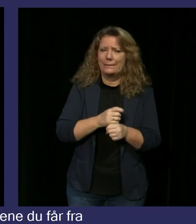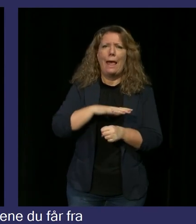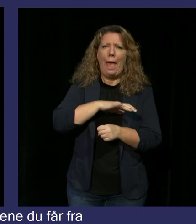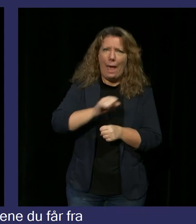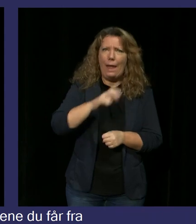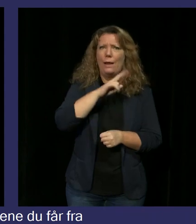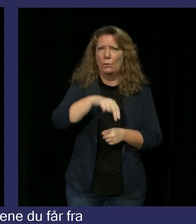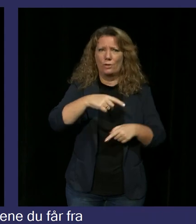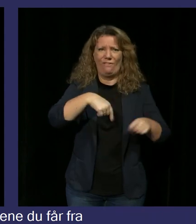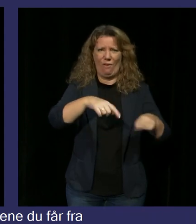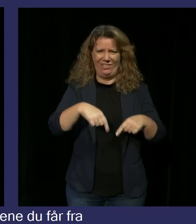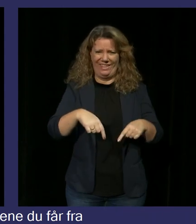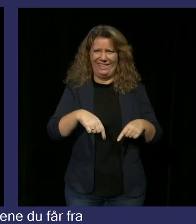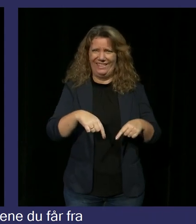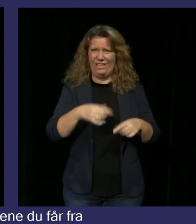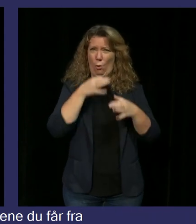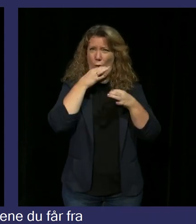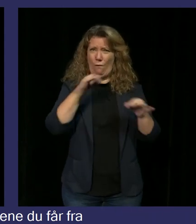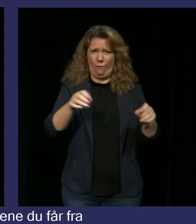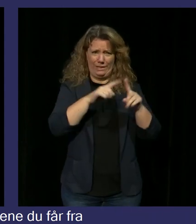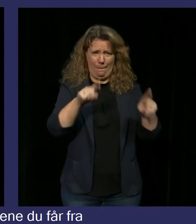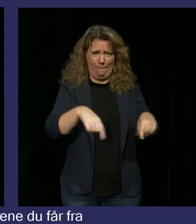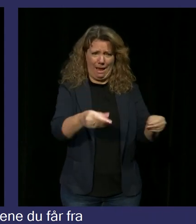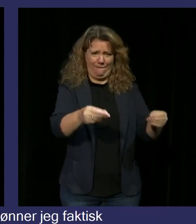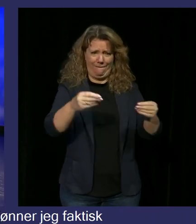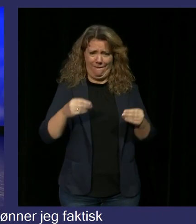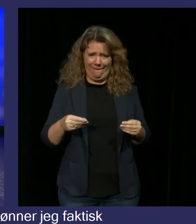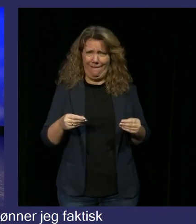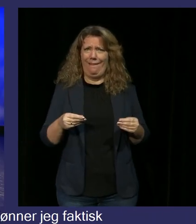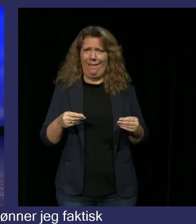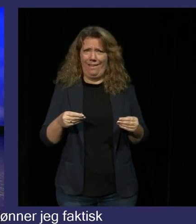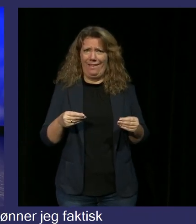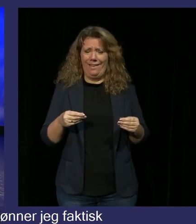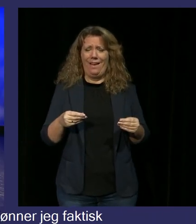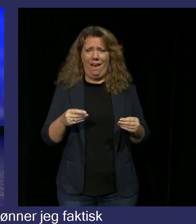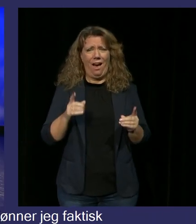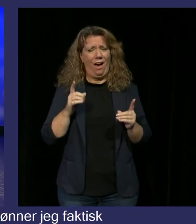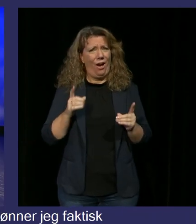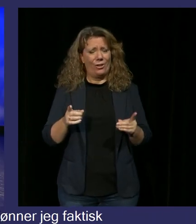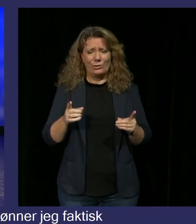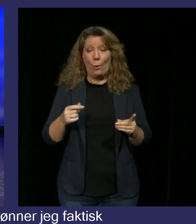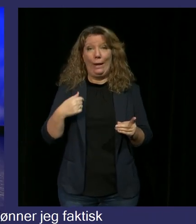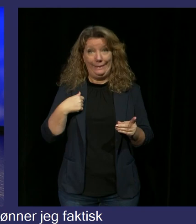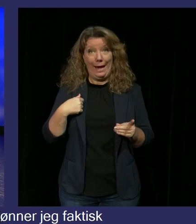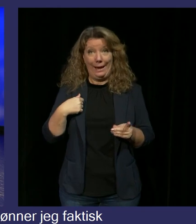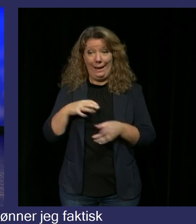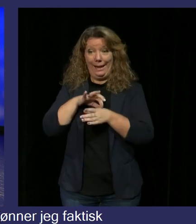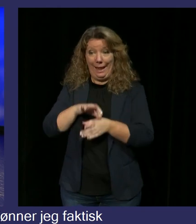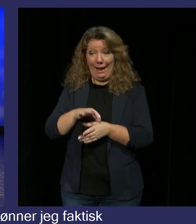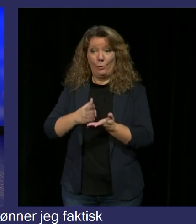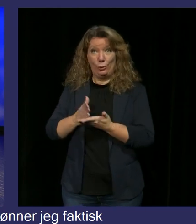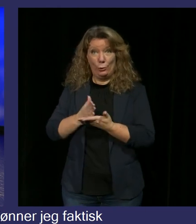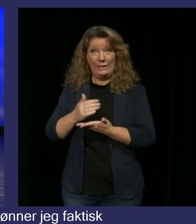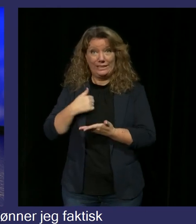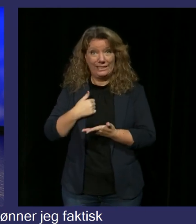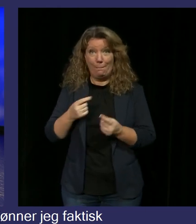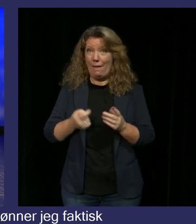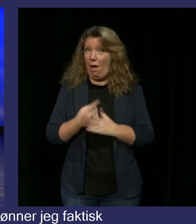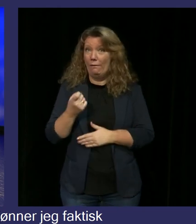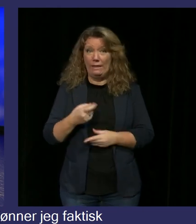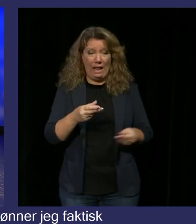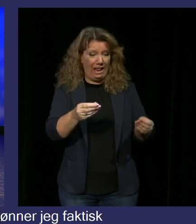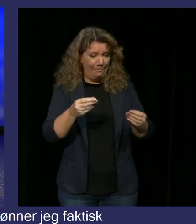disse brevene du får fra offentlige statlige myndigheter hjemme i postkassa di. Altså, jeg lege og jurist, og noen ganger så skjønner jeg faktisk ikke hva sånne